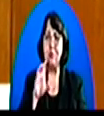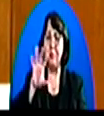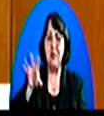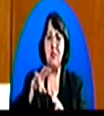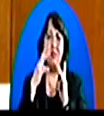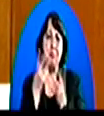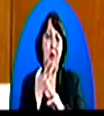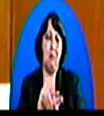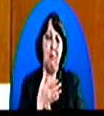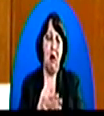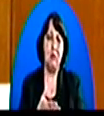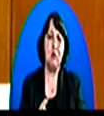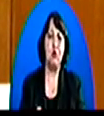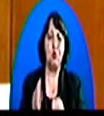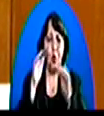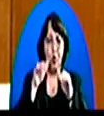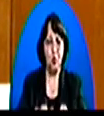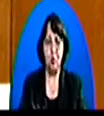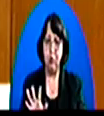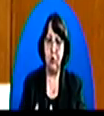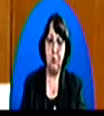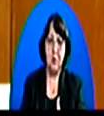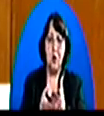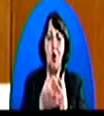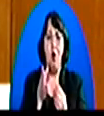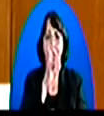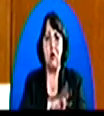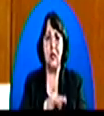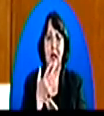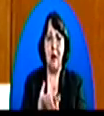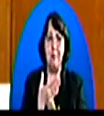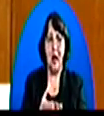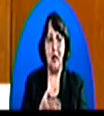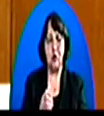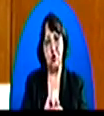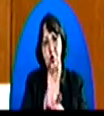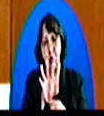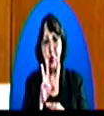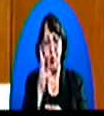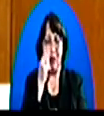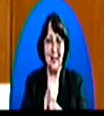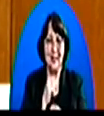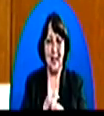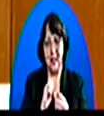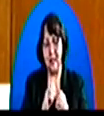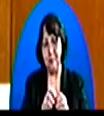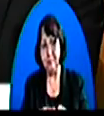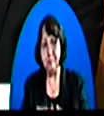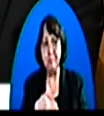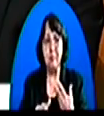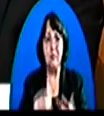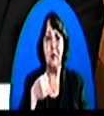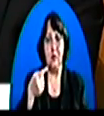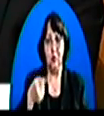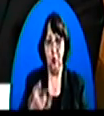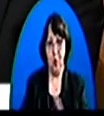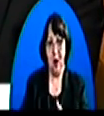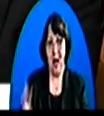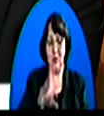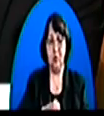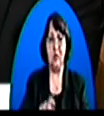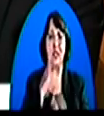орлогыг нь одоо хамгаалах юм одоо бас цогц зүйл арга хэмжээ бол авч хэрэгжүүлсэн. За нэгдүгээр арга хэмжээ нь өөрчлөж асуугаад байгаа нийгмийн даатгалын